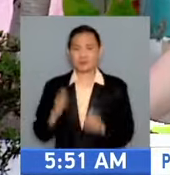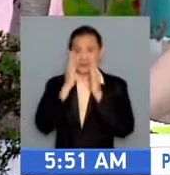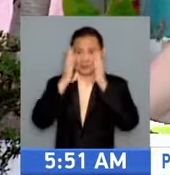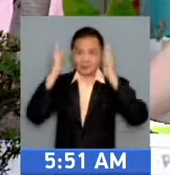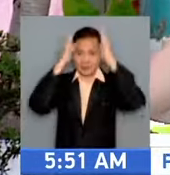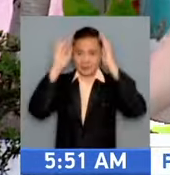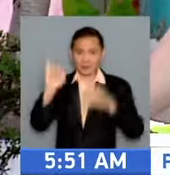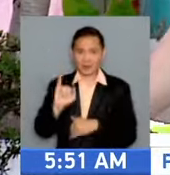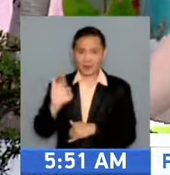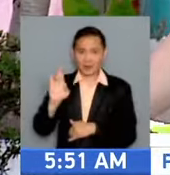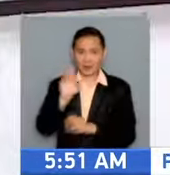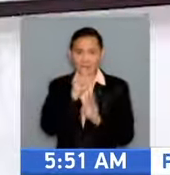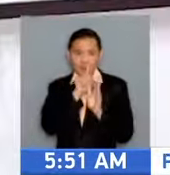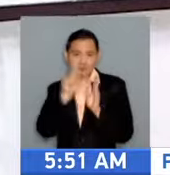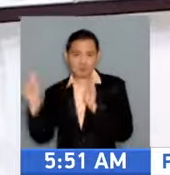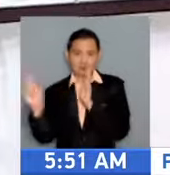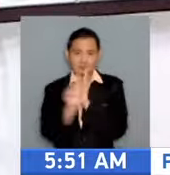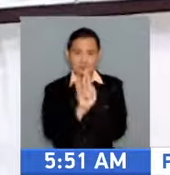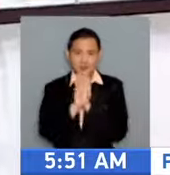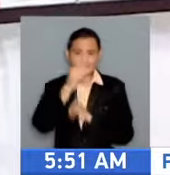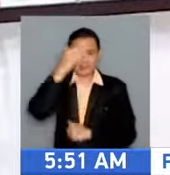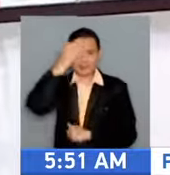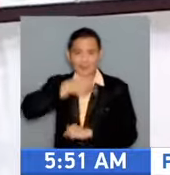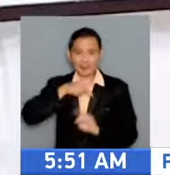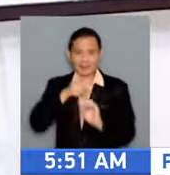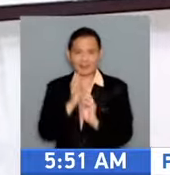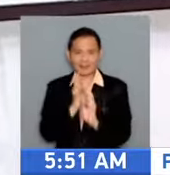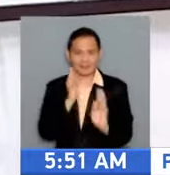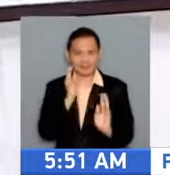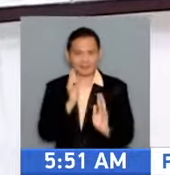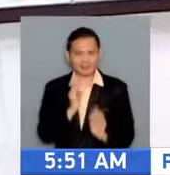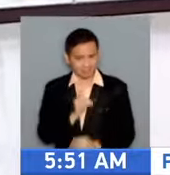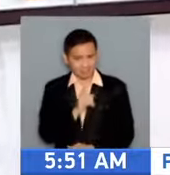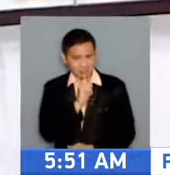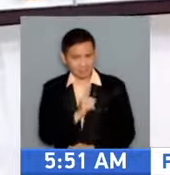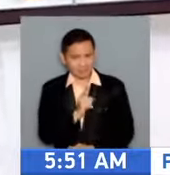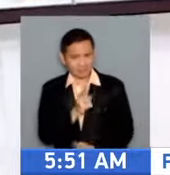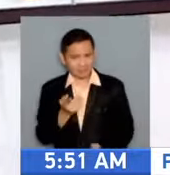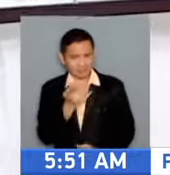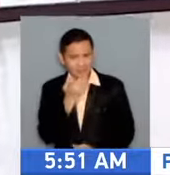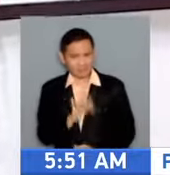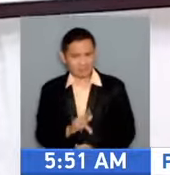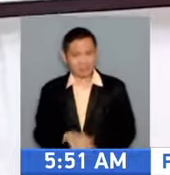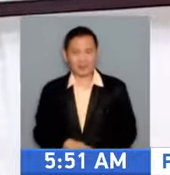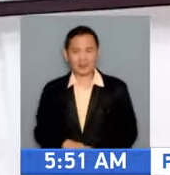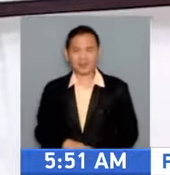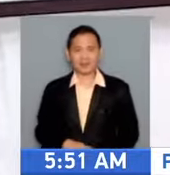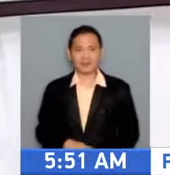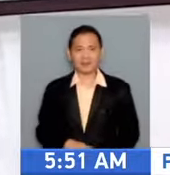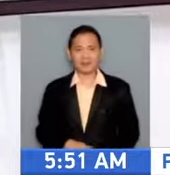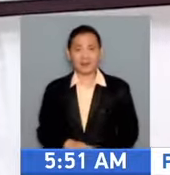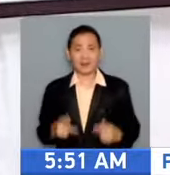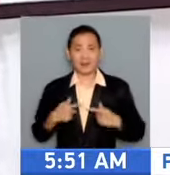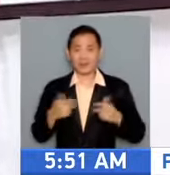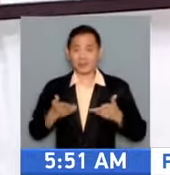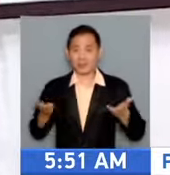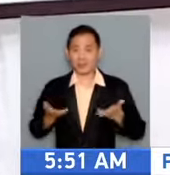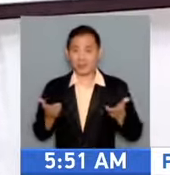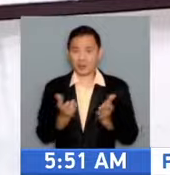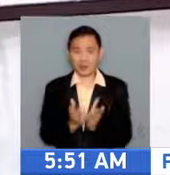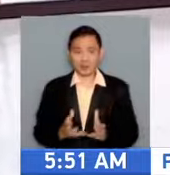Buti pa si Chef! Saan yung pila na yan, Chef JR? Eh, kami, meron kami exclusive dito. Nauna kami dito. Ah, okay, ito mo. Grabe yung